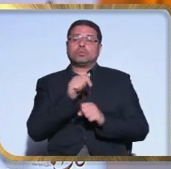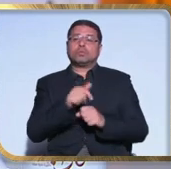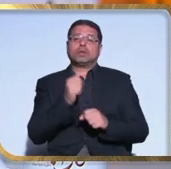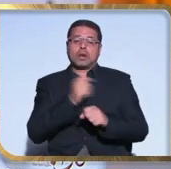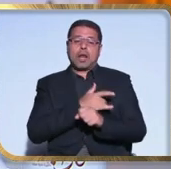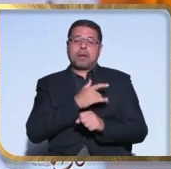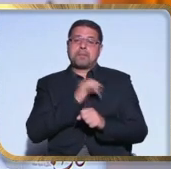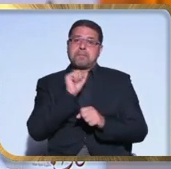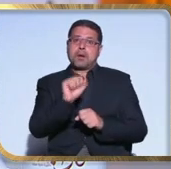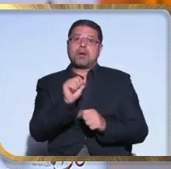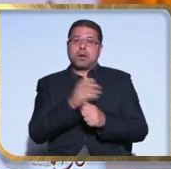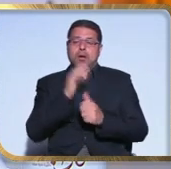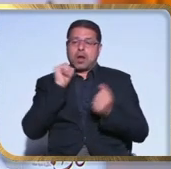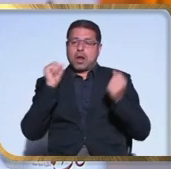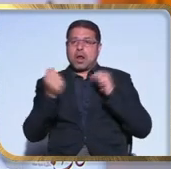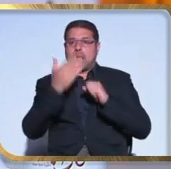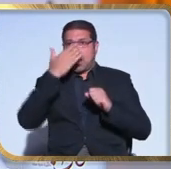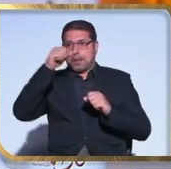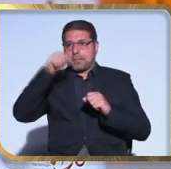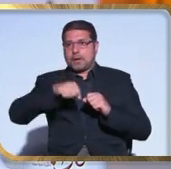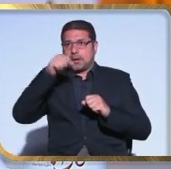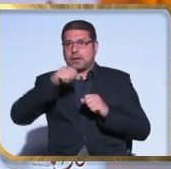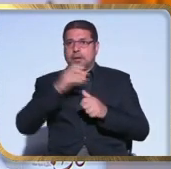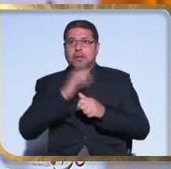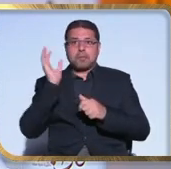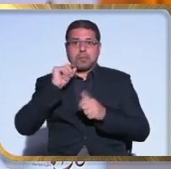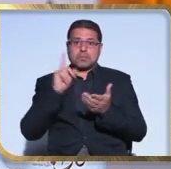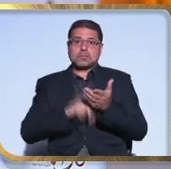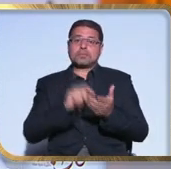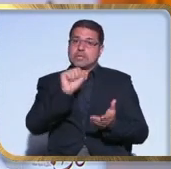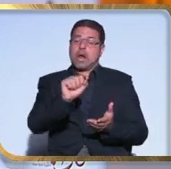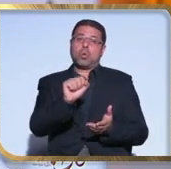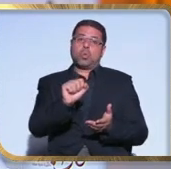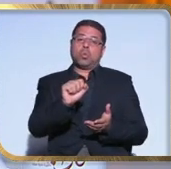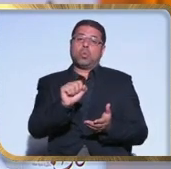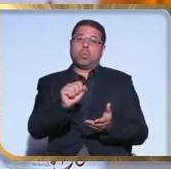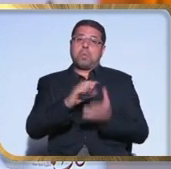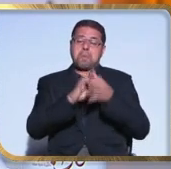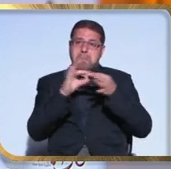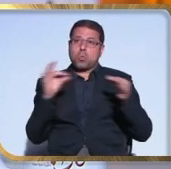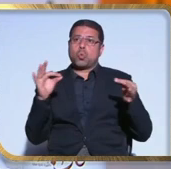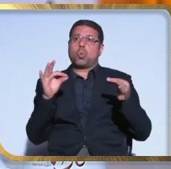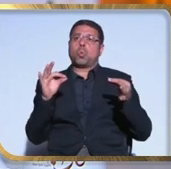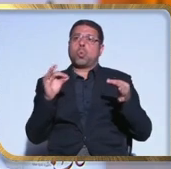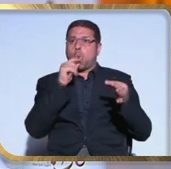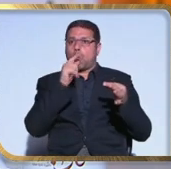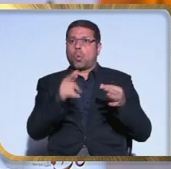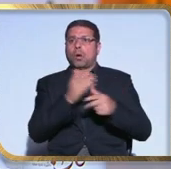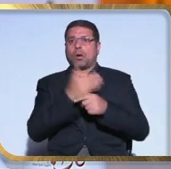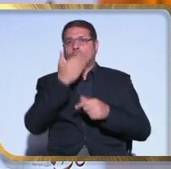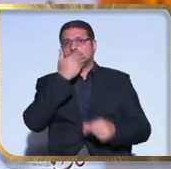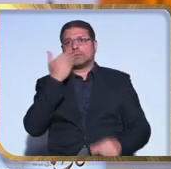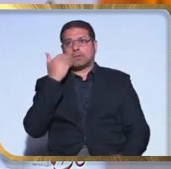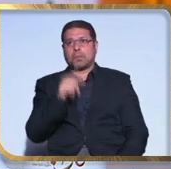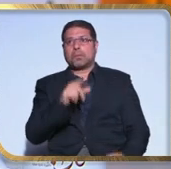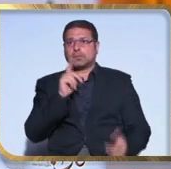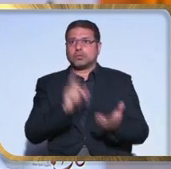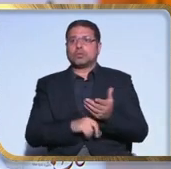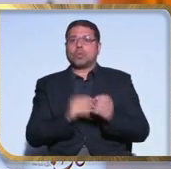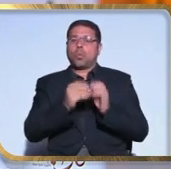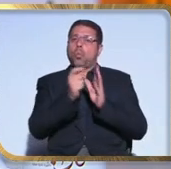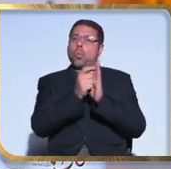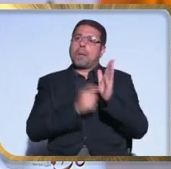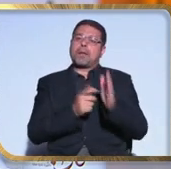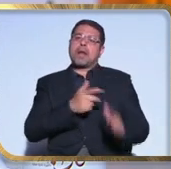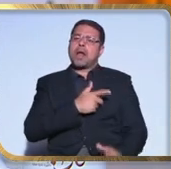اركان العبادات والامر بيتاكد قوي في موضوع وفي ركن الصيام بيتاكد وجوب